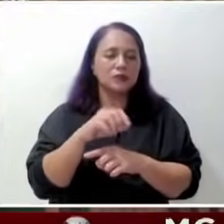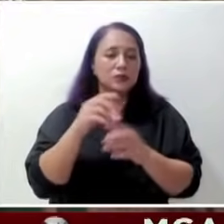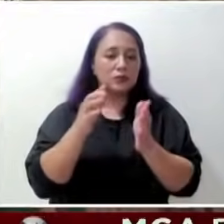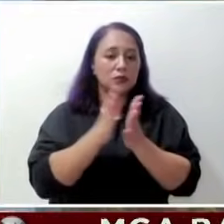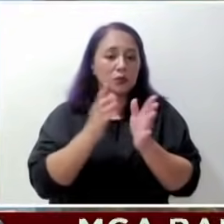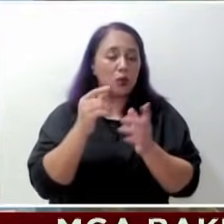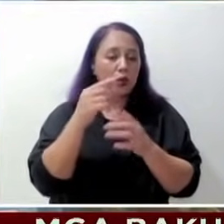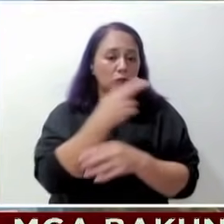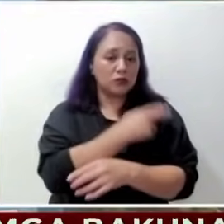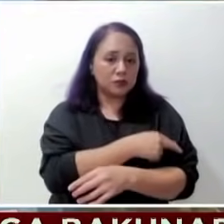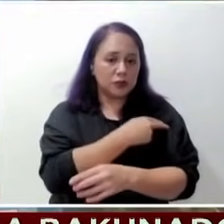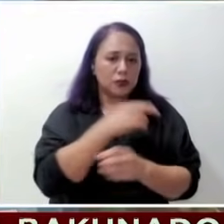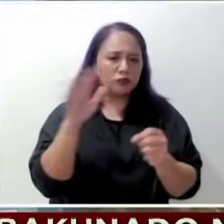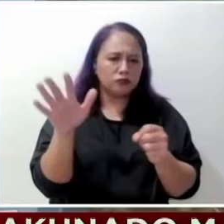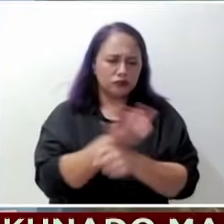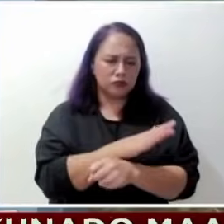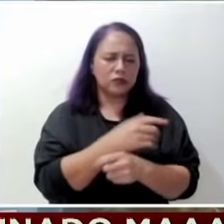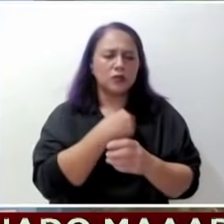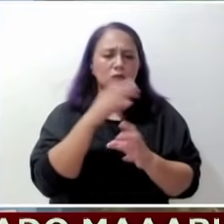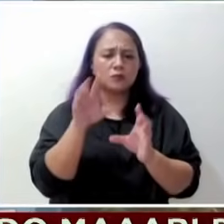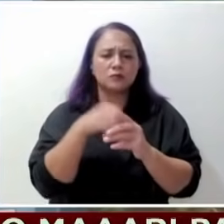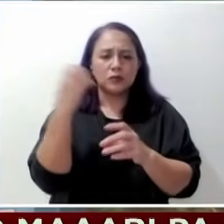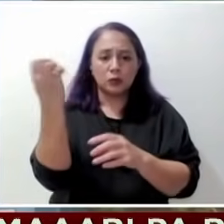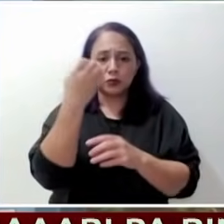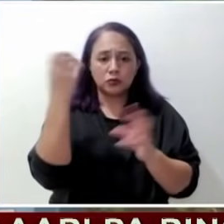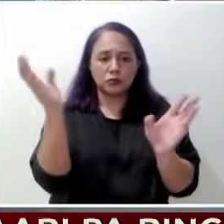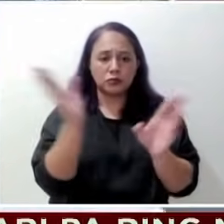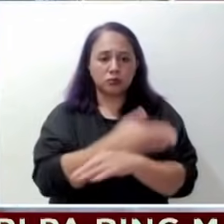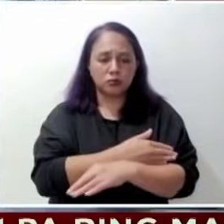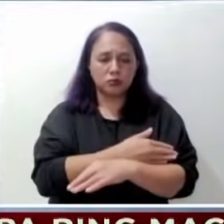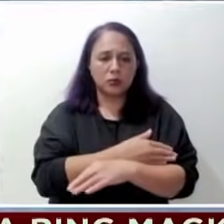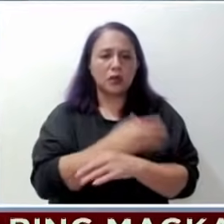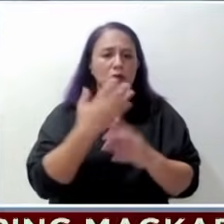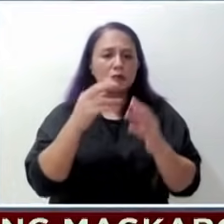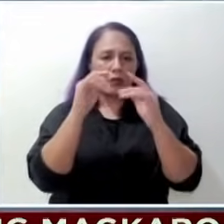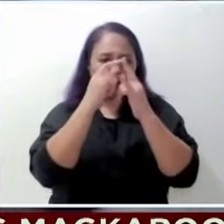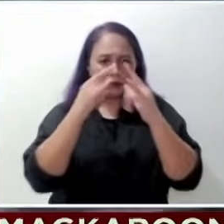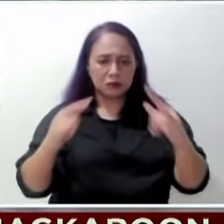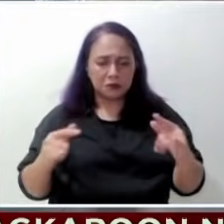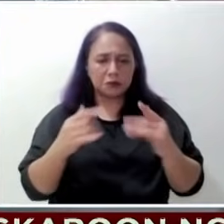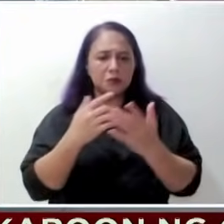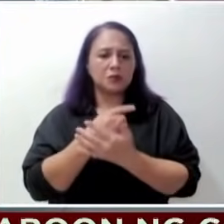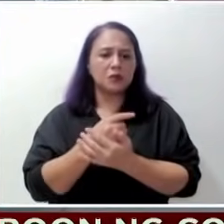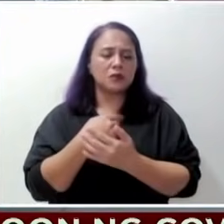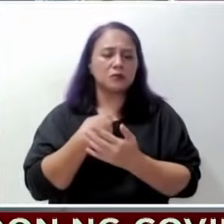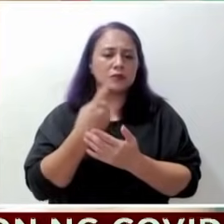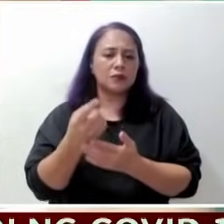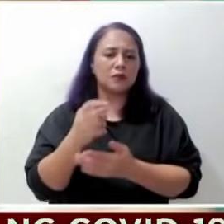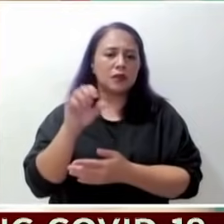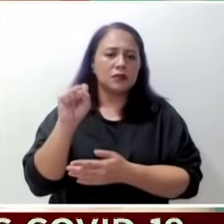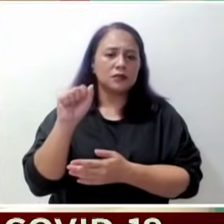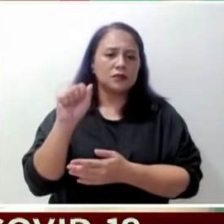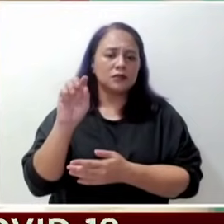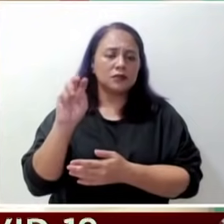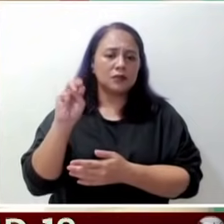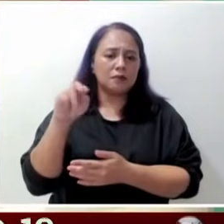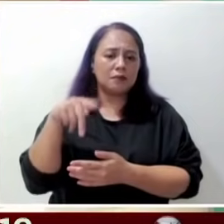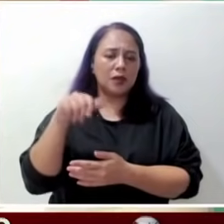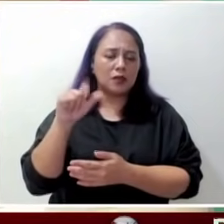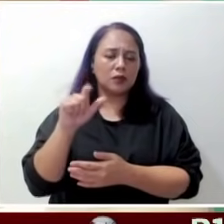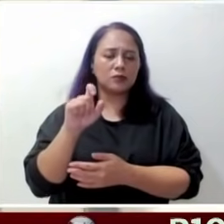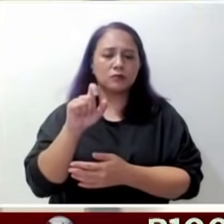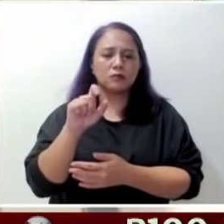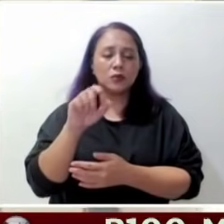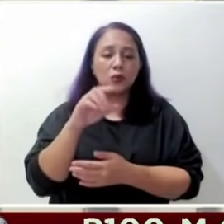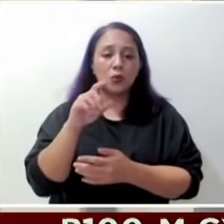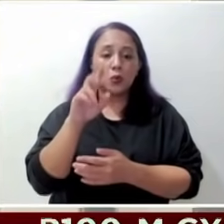puno na maging ang kanilang emergency room at holding tents. Sa ospital ng Sampaloc, nasa 110%